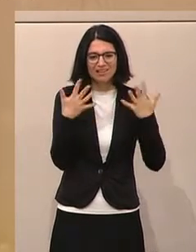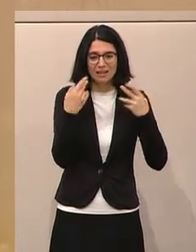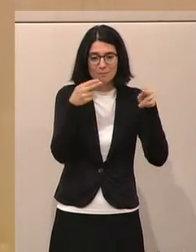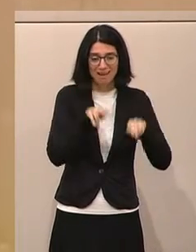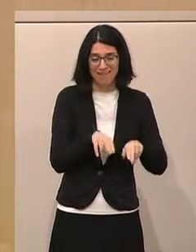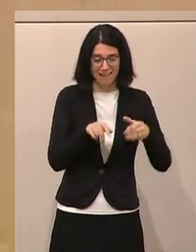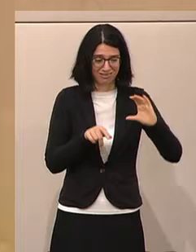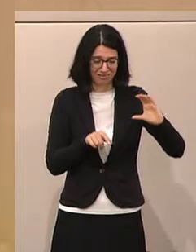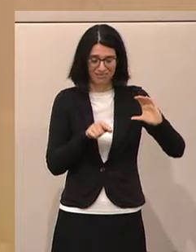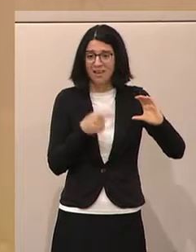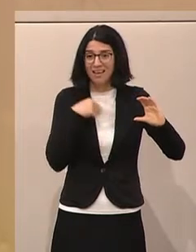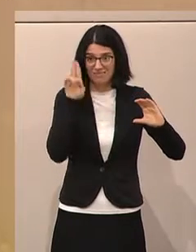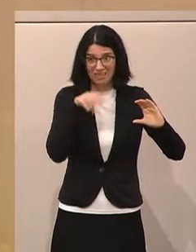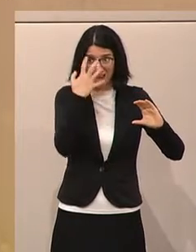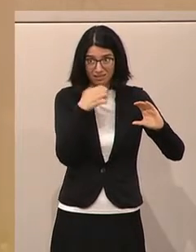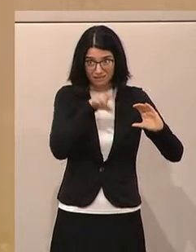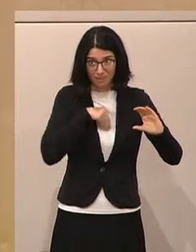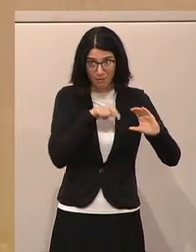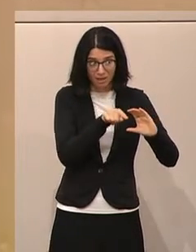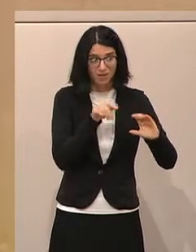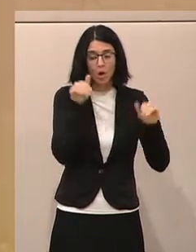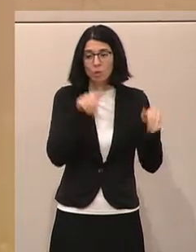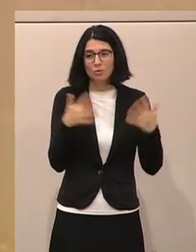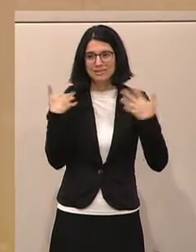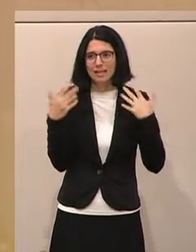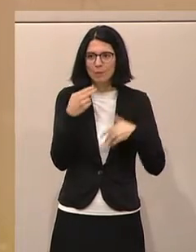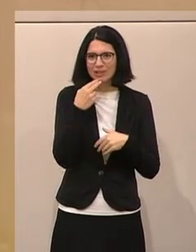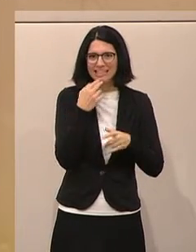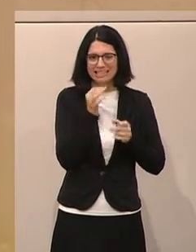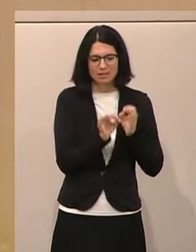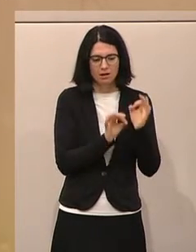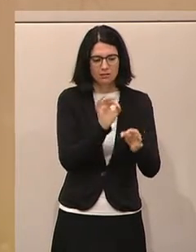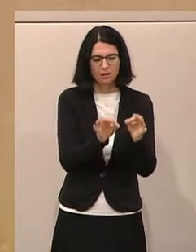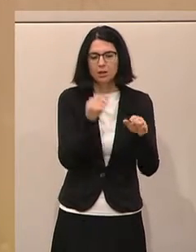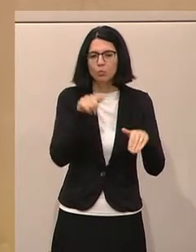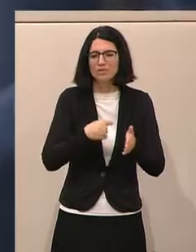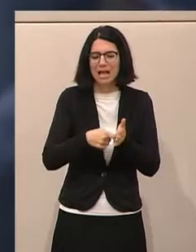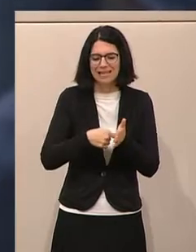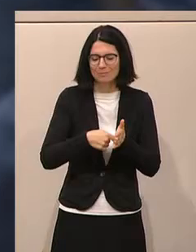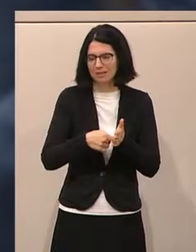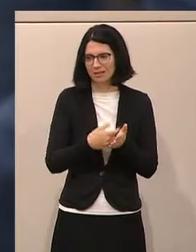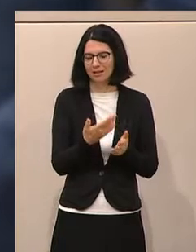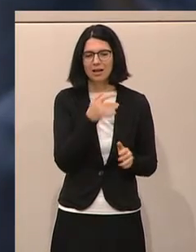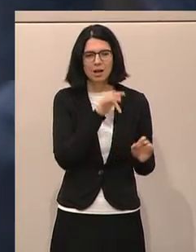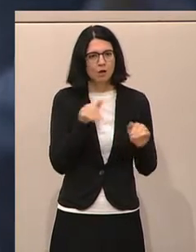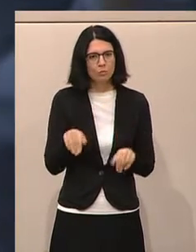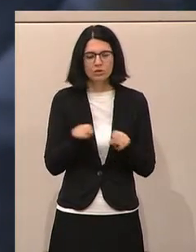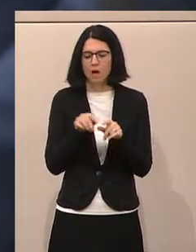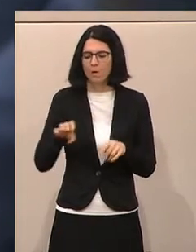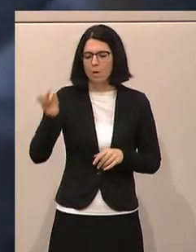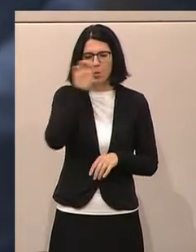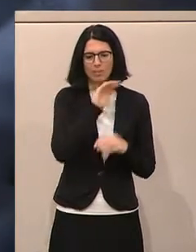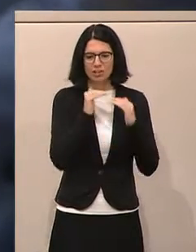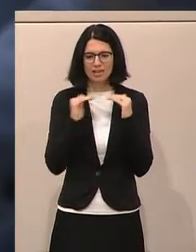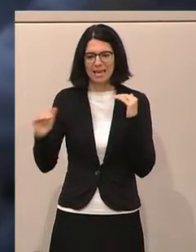Weltklimarates, ernst nehmen, dann müssen Sie Ihre Klima- und Energiestrategie nachbessern. Dann müssen wir auch auf